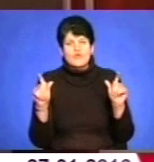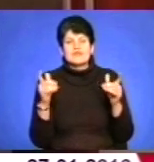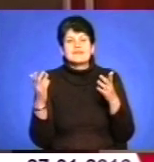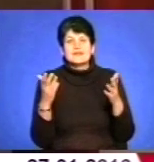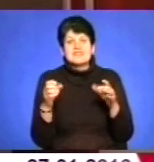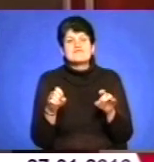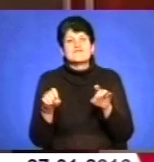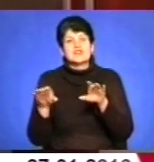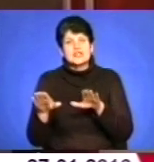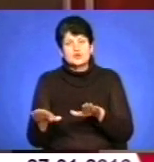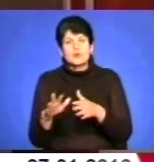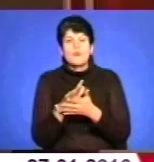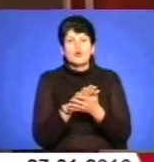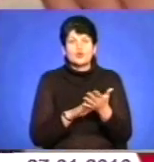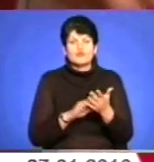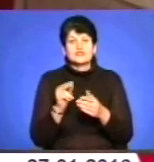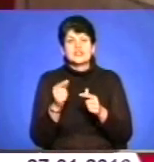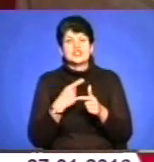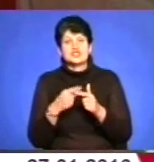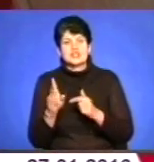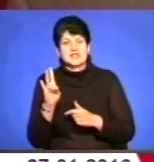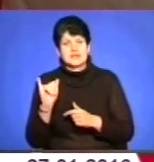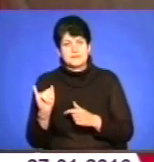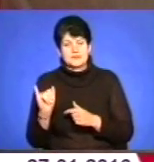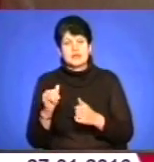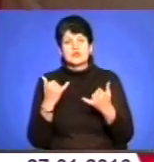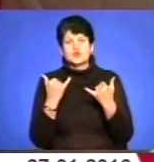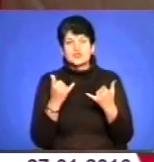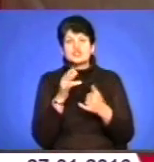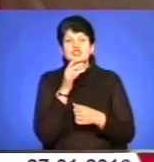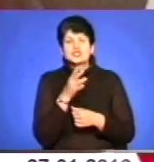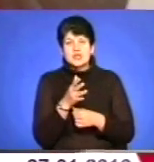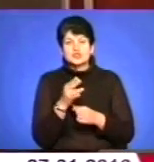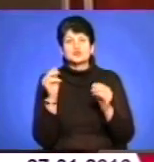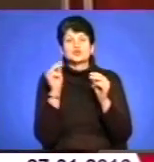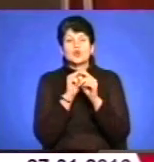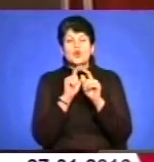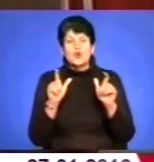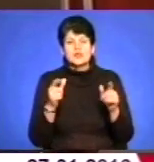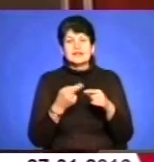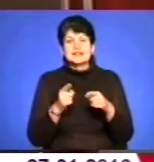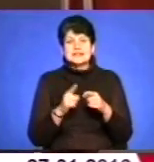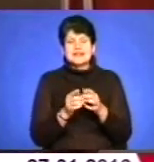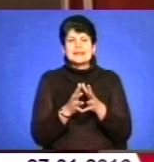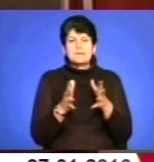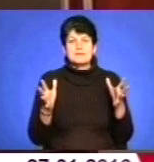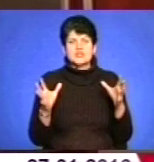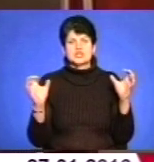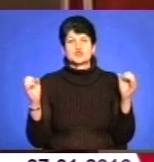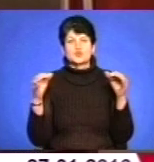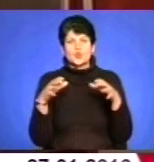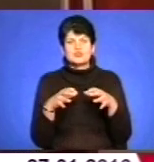власне вирішують, чи продовжувати, чи ні. На сьогоднішній час школи – це найбільше скупчення дітей,